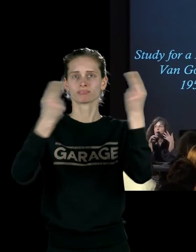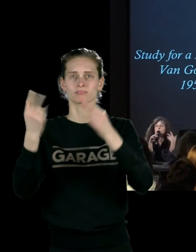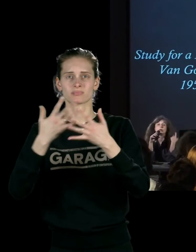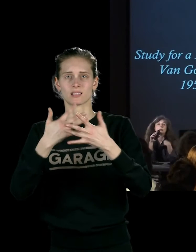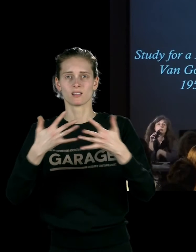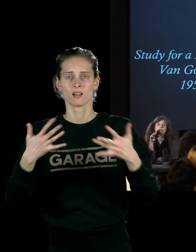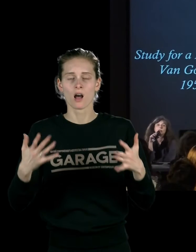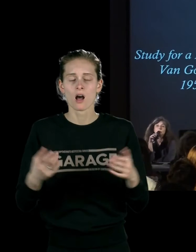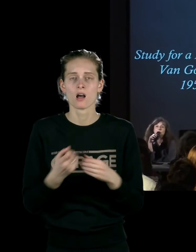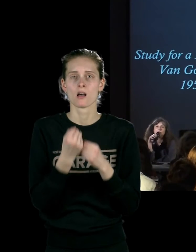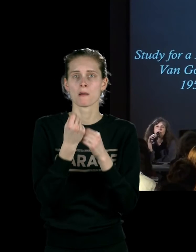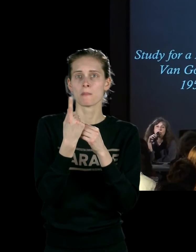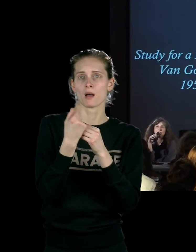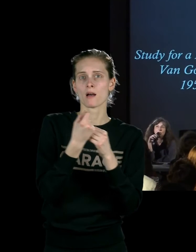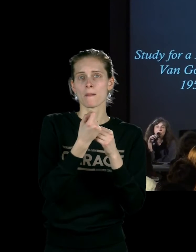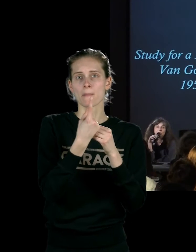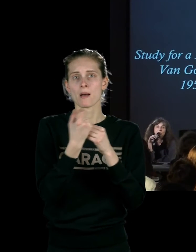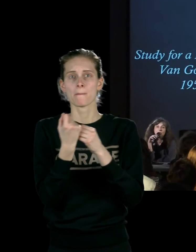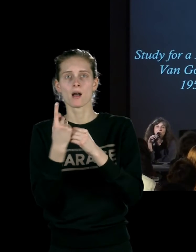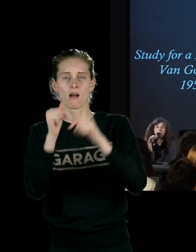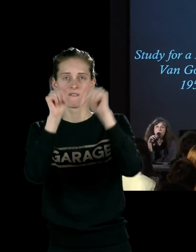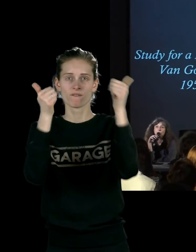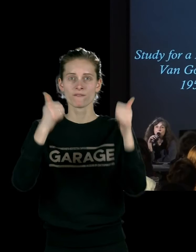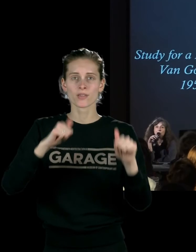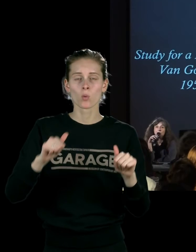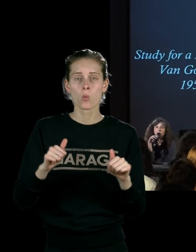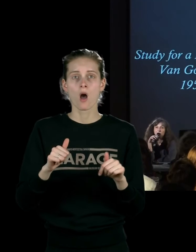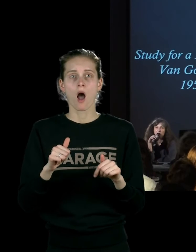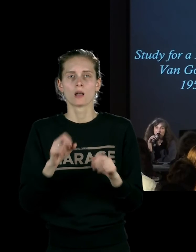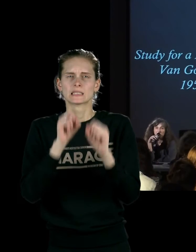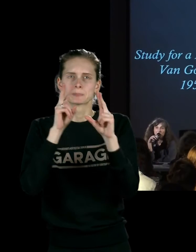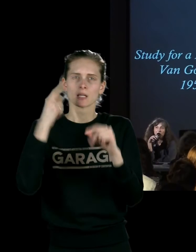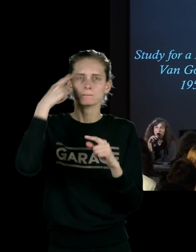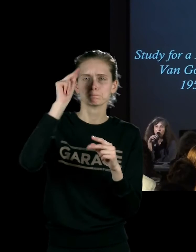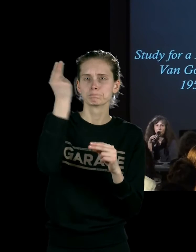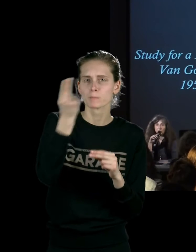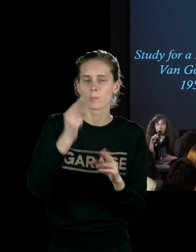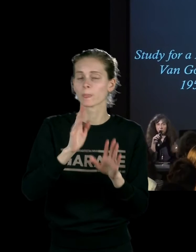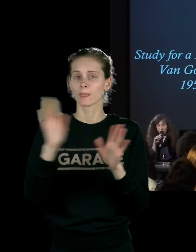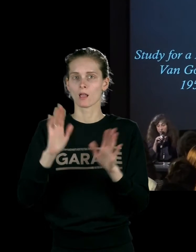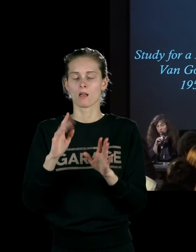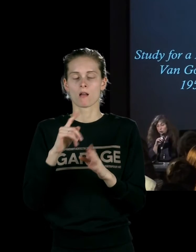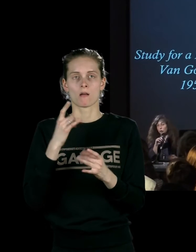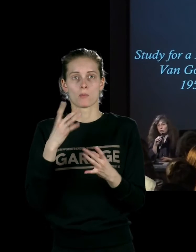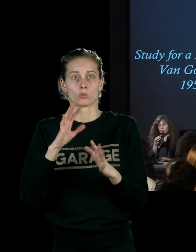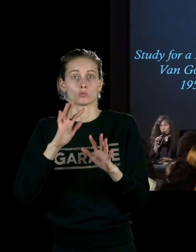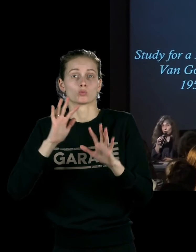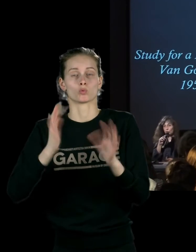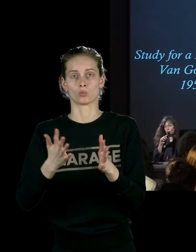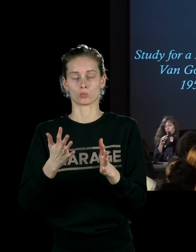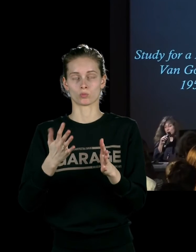те фигуры, которые появляются, появляются отчасти благодаря игре случая. Появляются, что как в